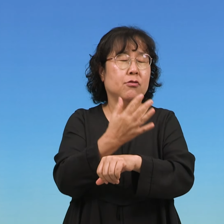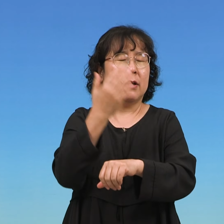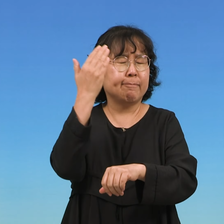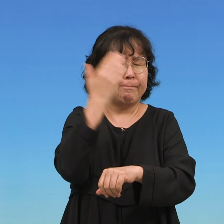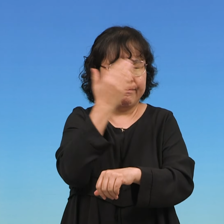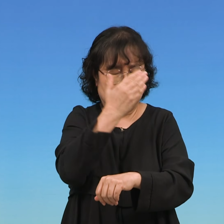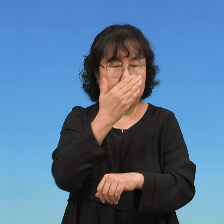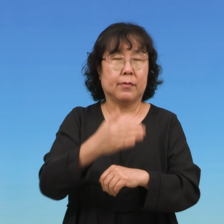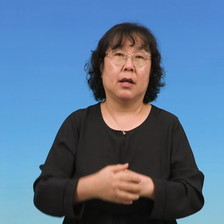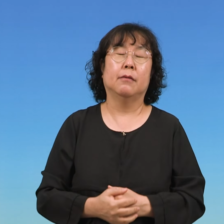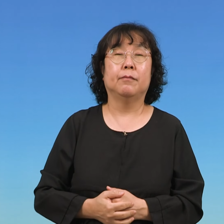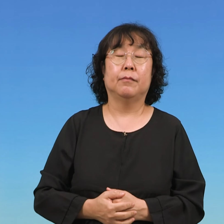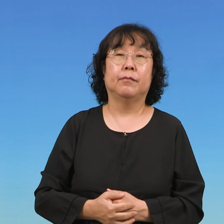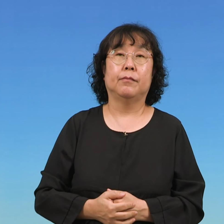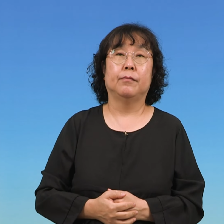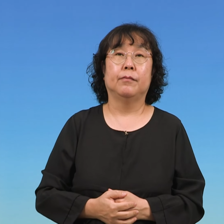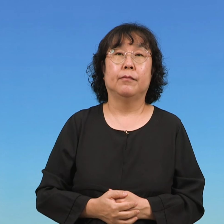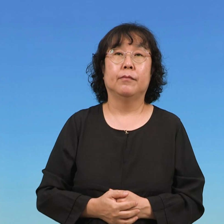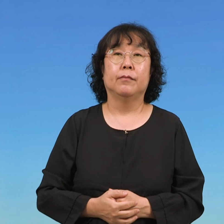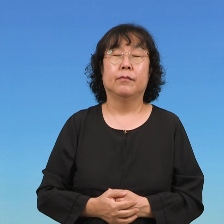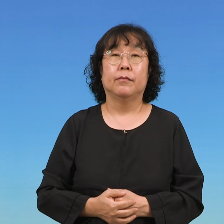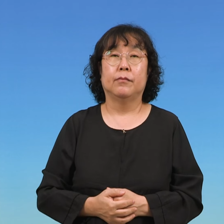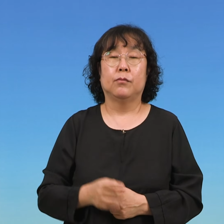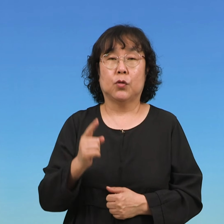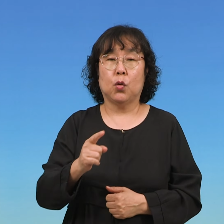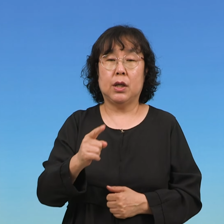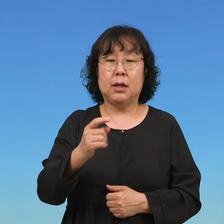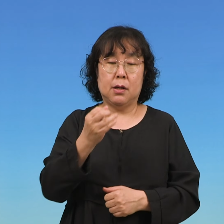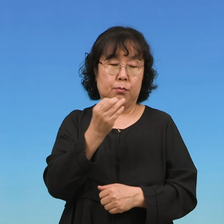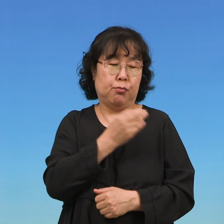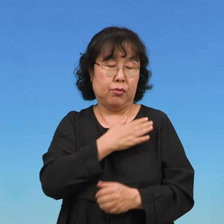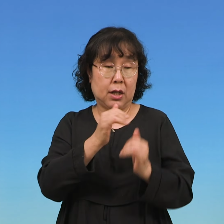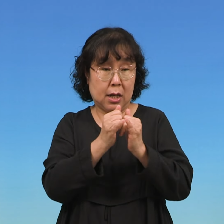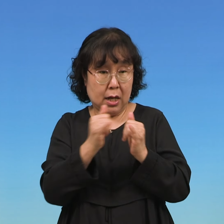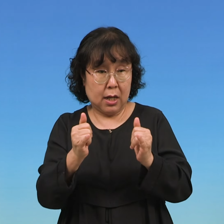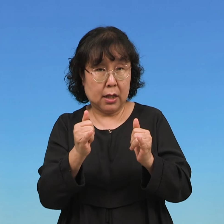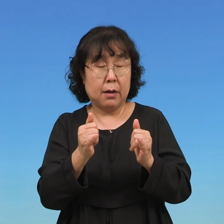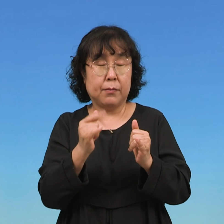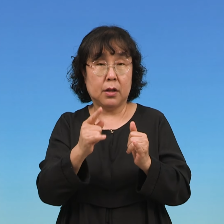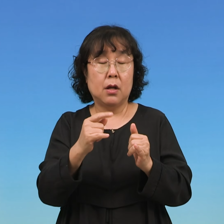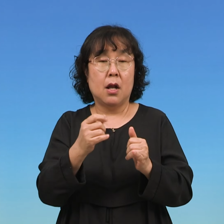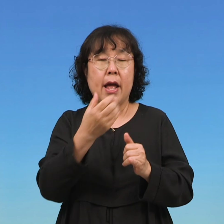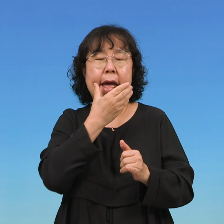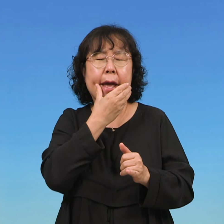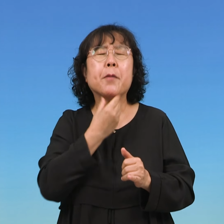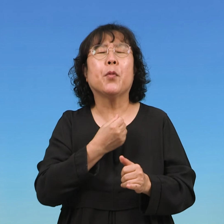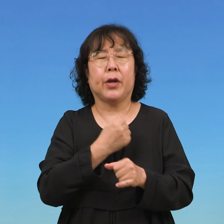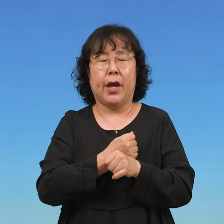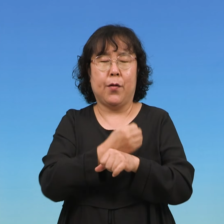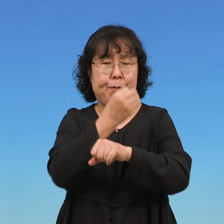굉장히 단순합니다 그리고 거기에 공통점은 이분들이 행복하다는 거예요